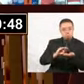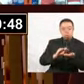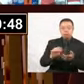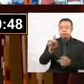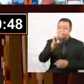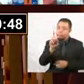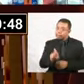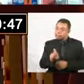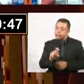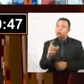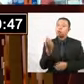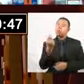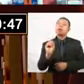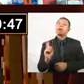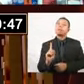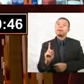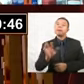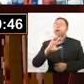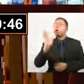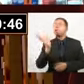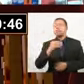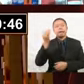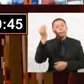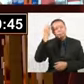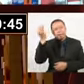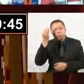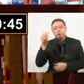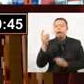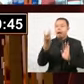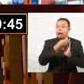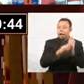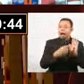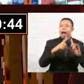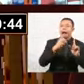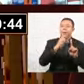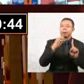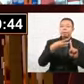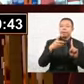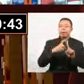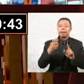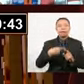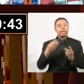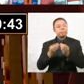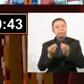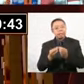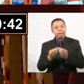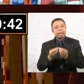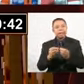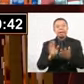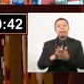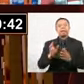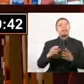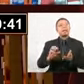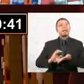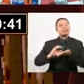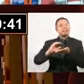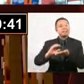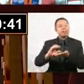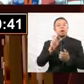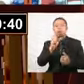pertanyaannya duit dari mana Enggak usah ribet selain APBD kita bikin Jakarta fund kita siapin modal kerja untuk